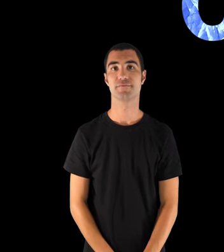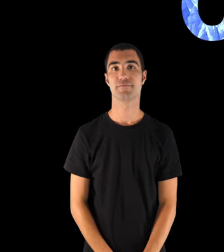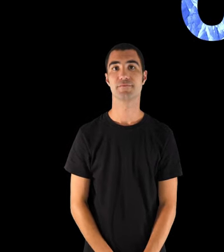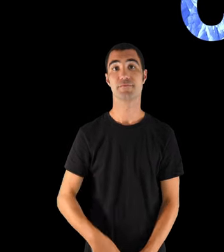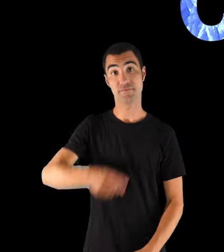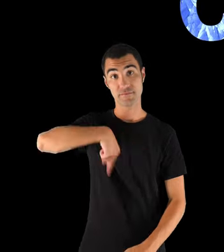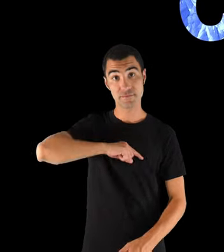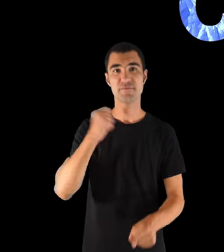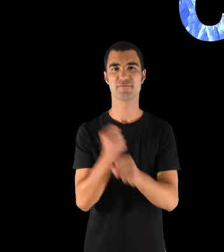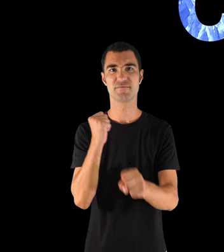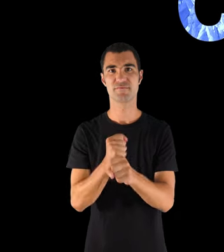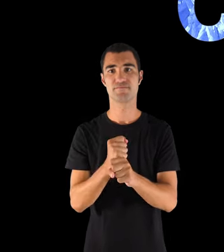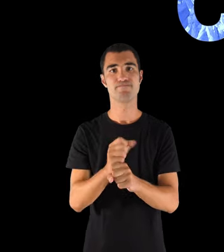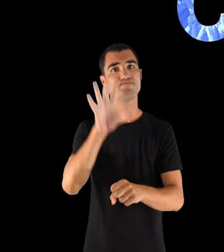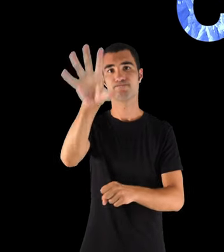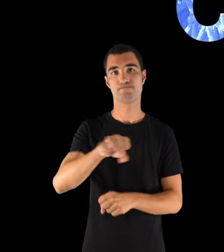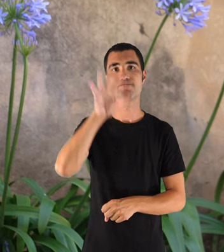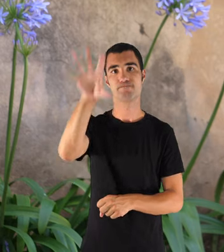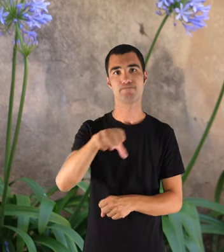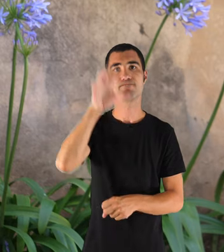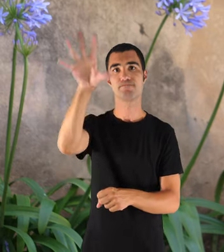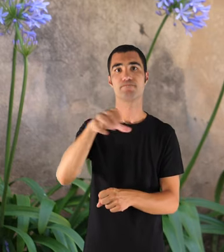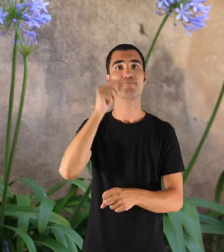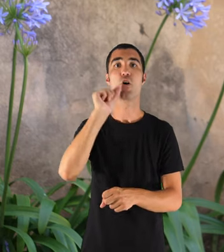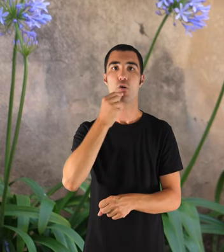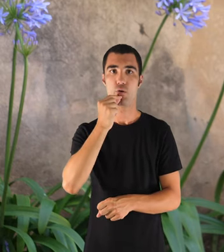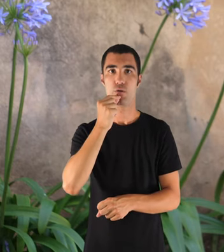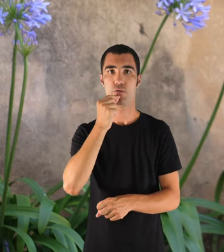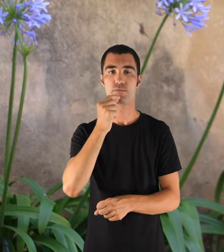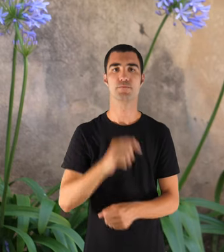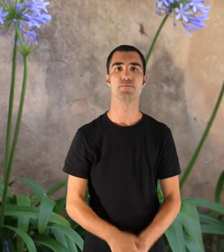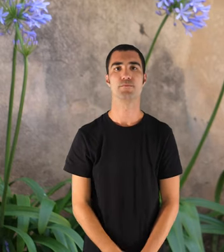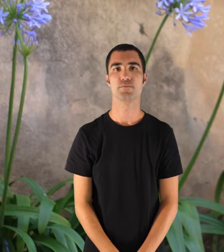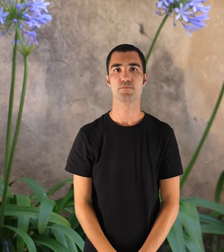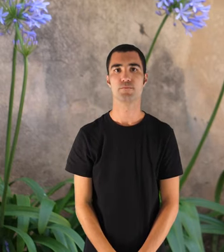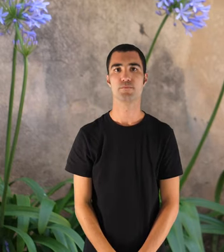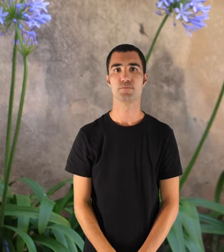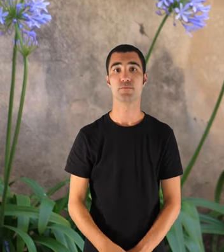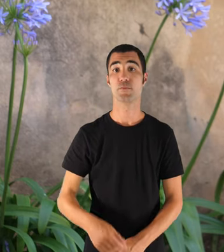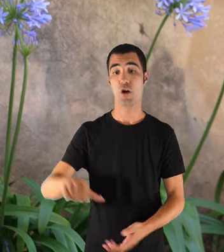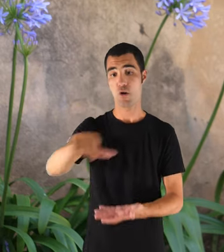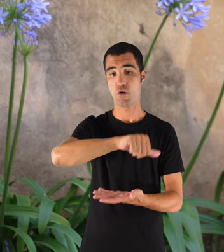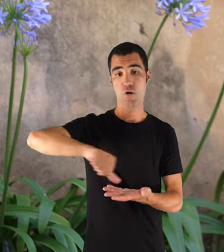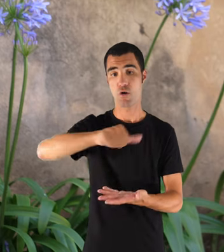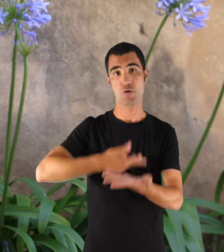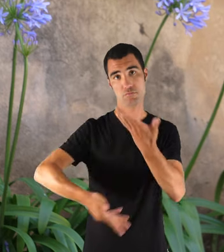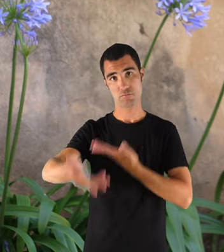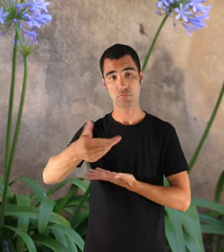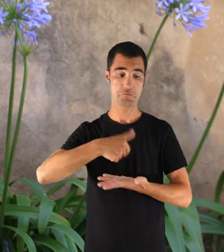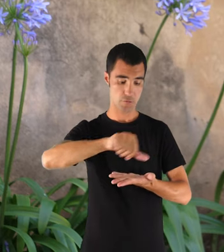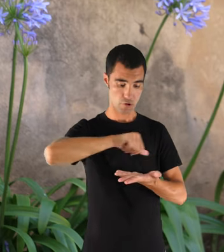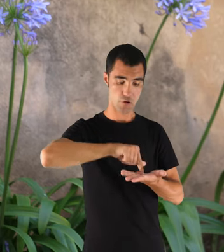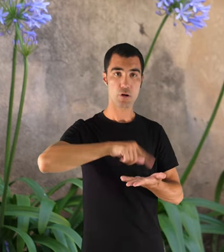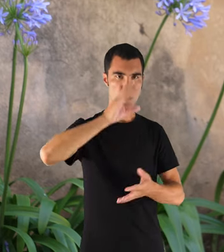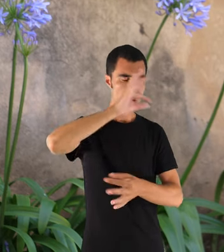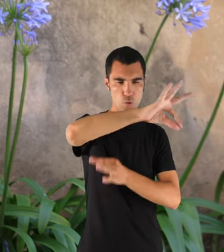La nostra feina era anar a cuir olives. I m'ho donaven oli i teníem oli